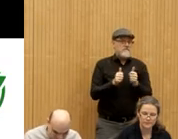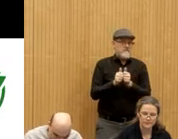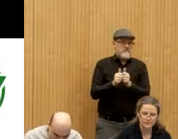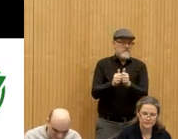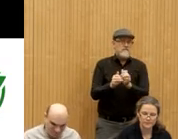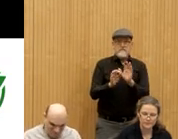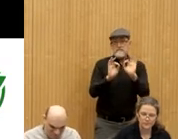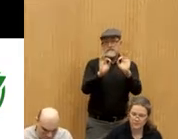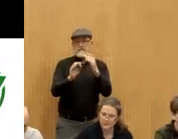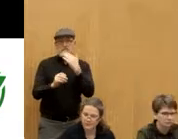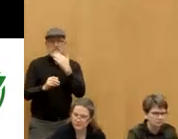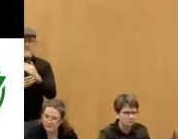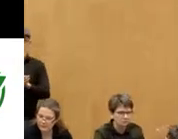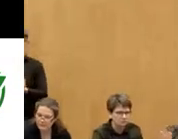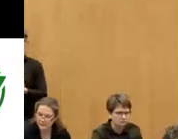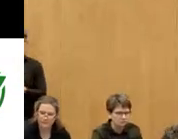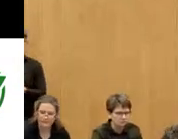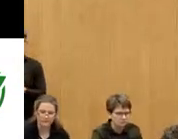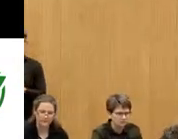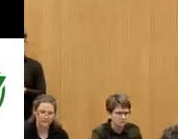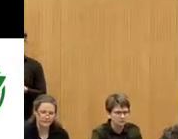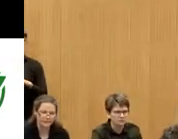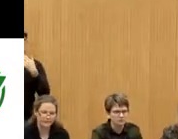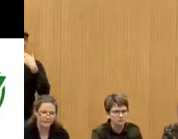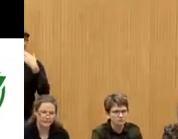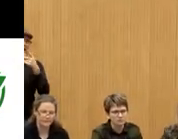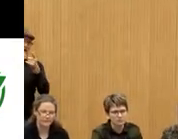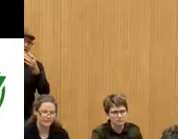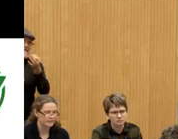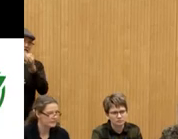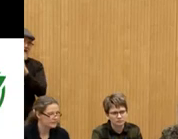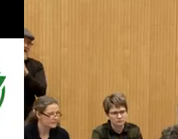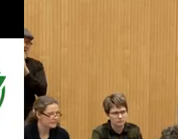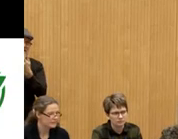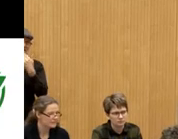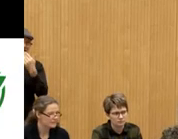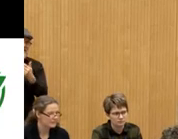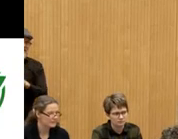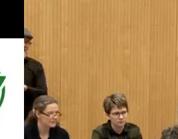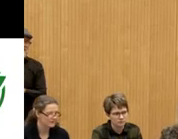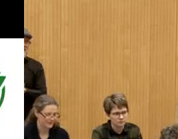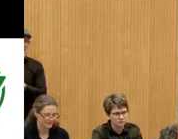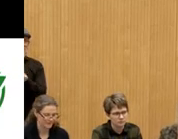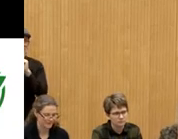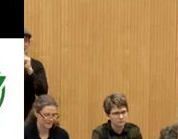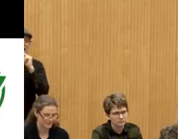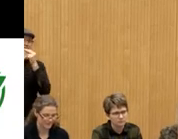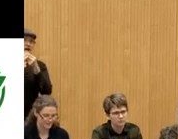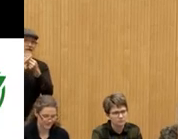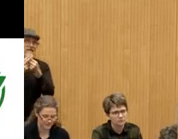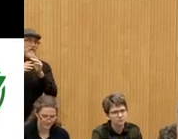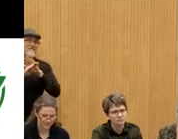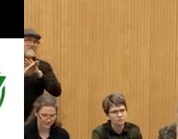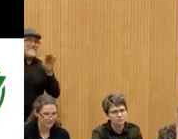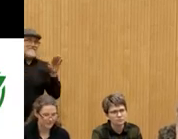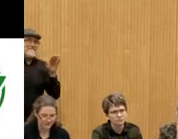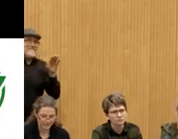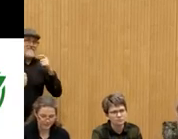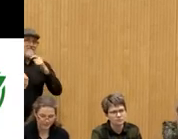Okay. Herzlichen Dank für die Fragen und auch für die Beantwortung. Ich habe das Zeichen bekommen, unsere Zeit ist vorbei. Ich möchte mich ganz